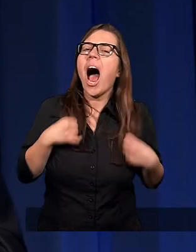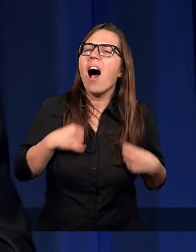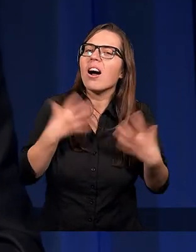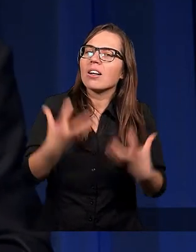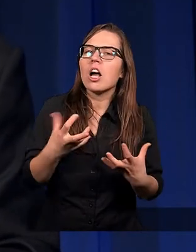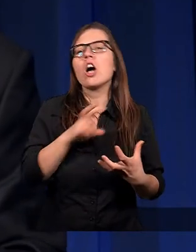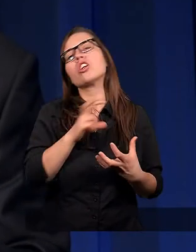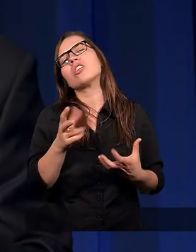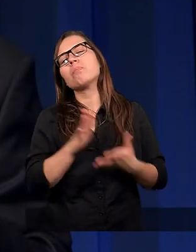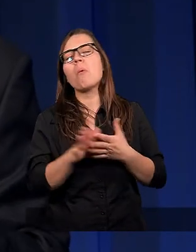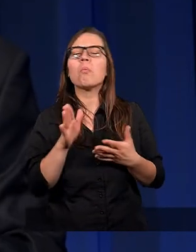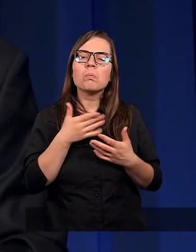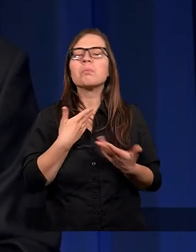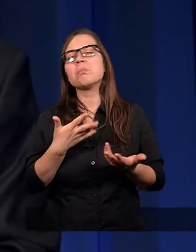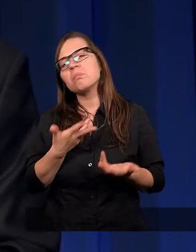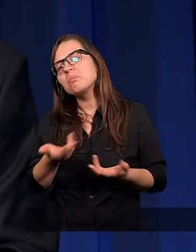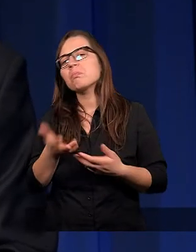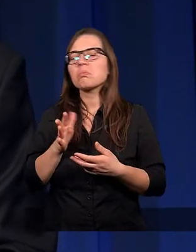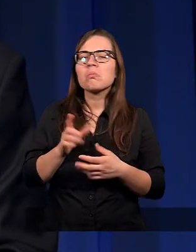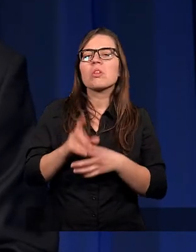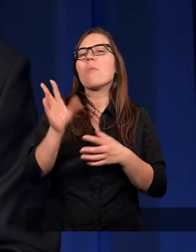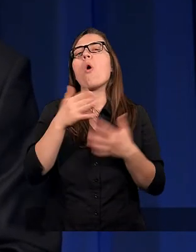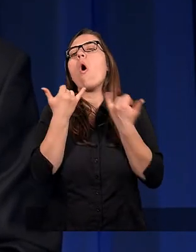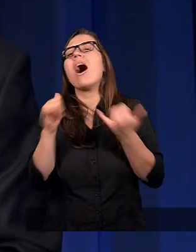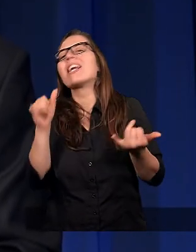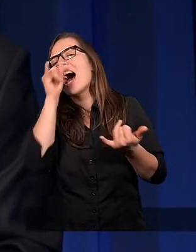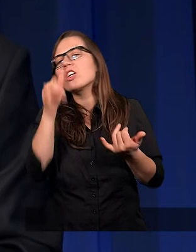No bo jesteśmy adwentystami, więc nie może być inaczej.